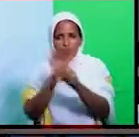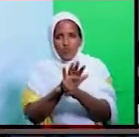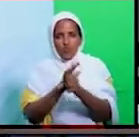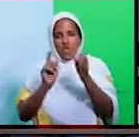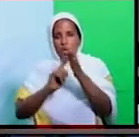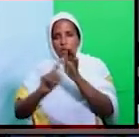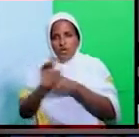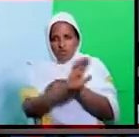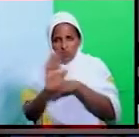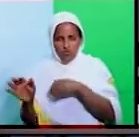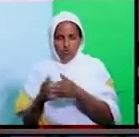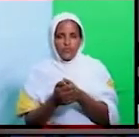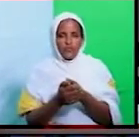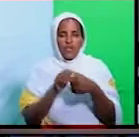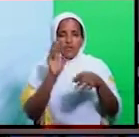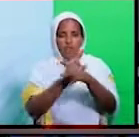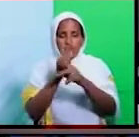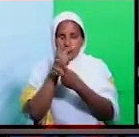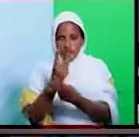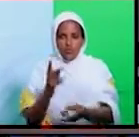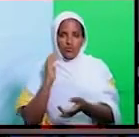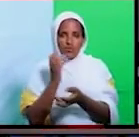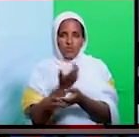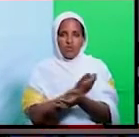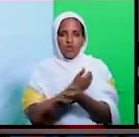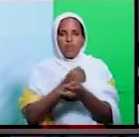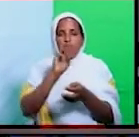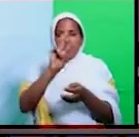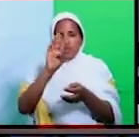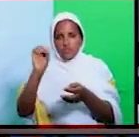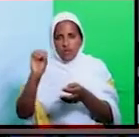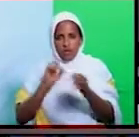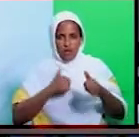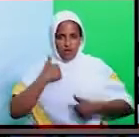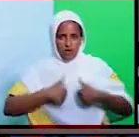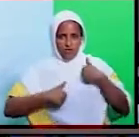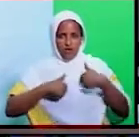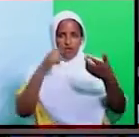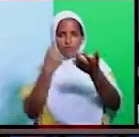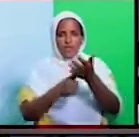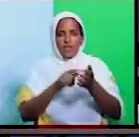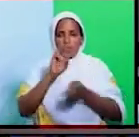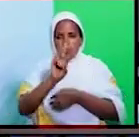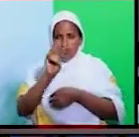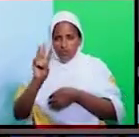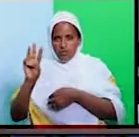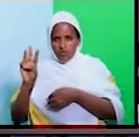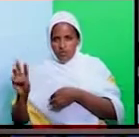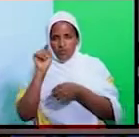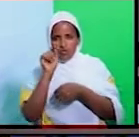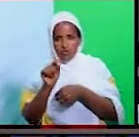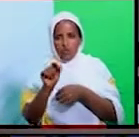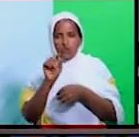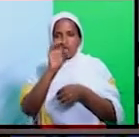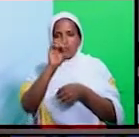ነው። ስሜን ለምን ትጠይቃለህ አለና ግን ከዛ በኋላ ምን አደረገው? ባረከው። የሚጠቅምህ መባረኩ ነው ነው ስለ እኔ ስም መመራመሩ ሳይሆን